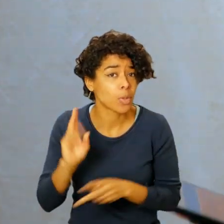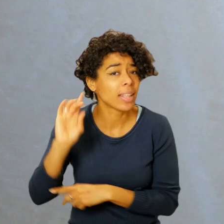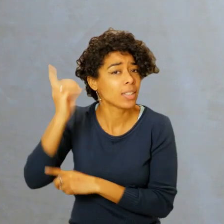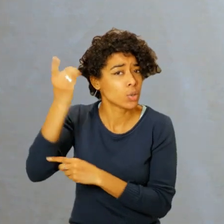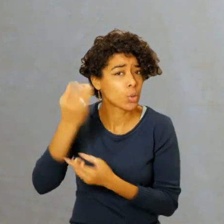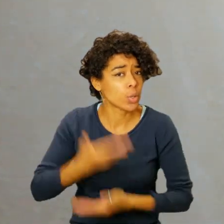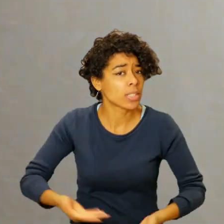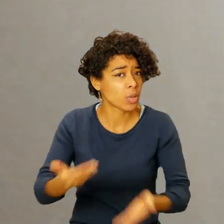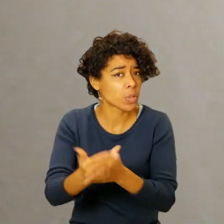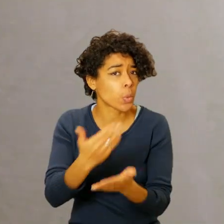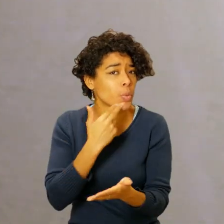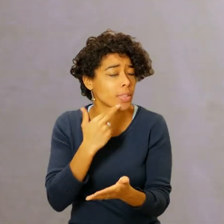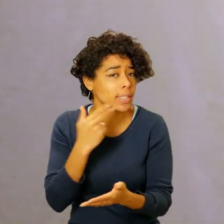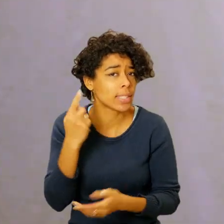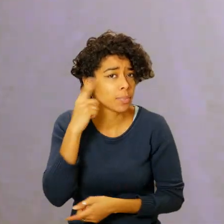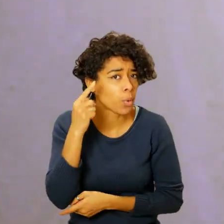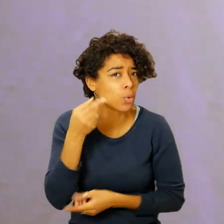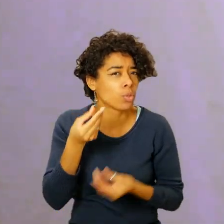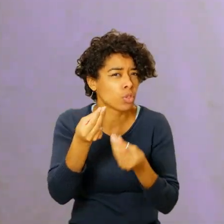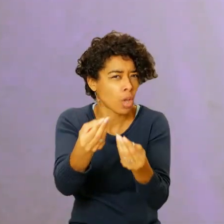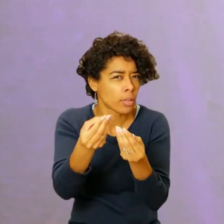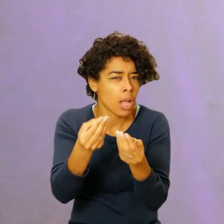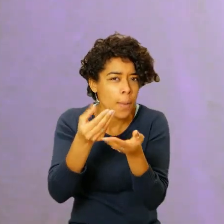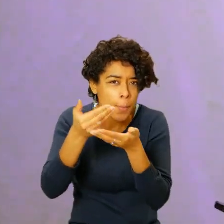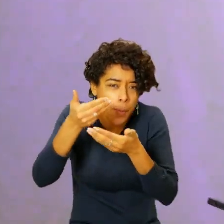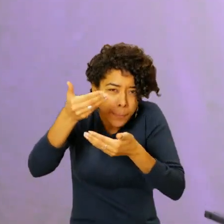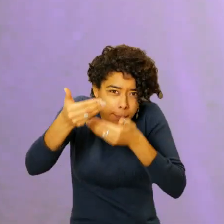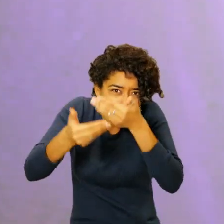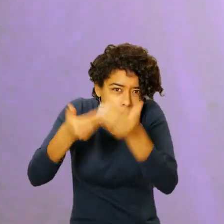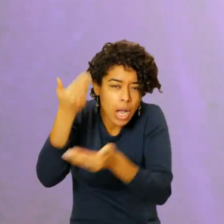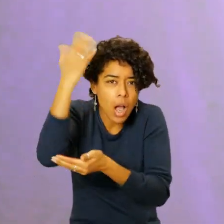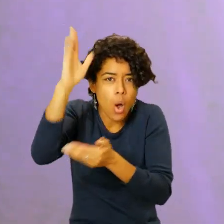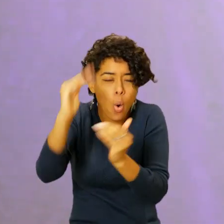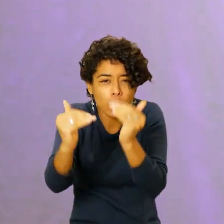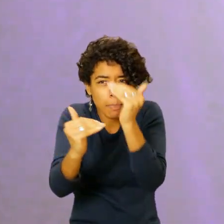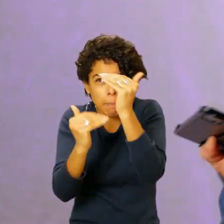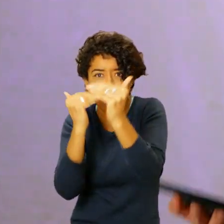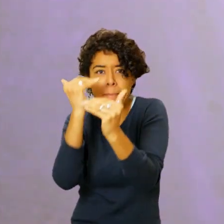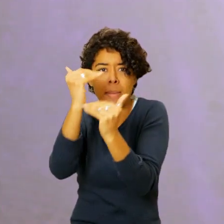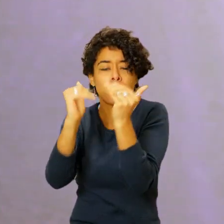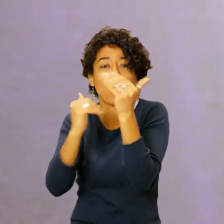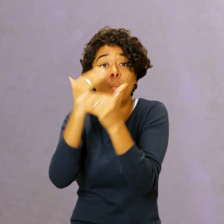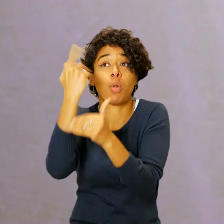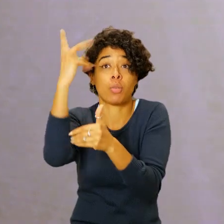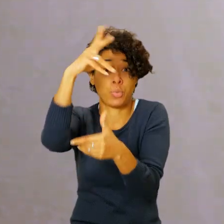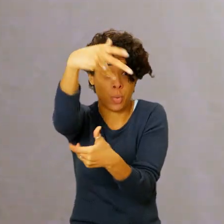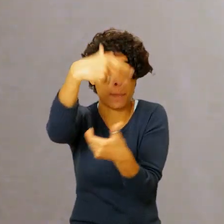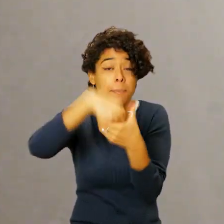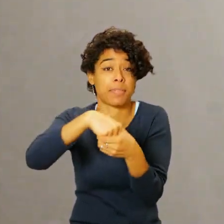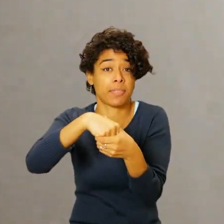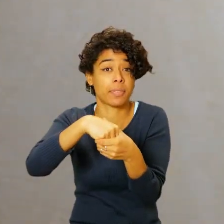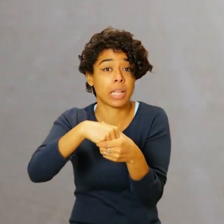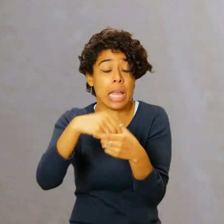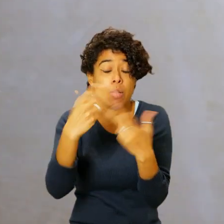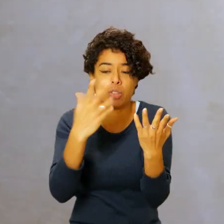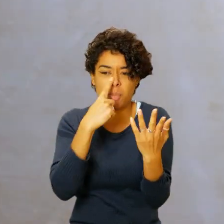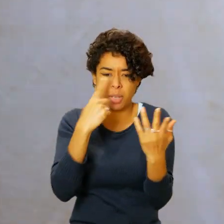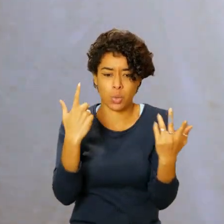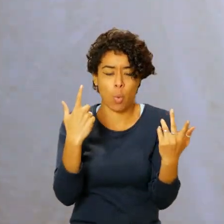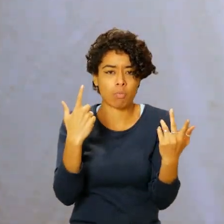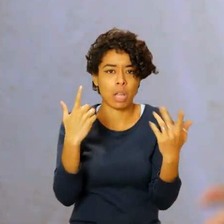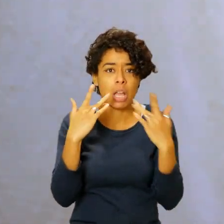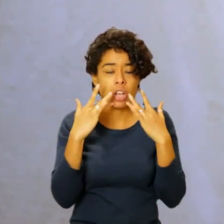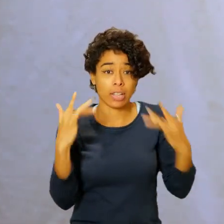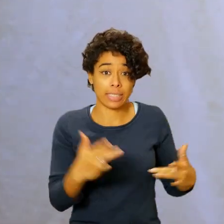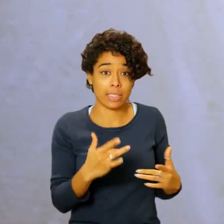en train d'utiliser cette situation-là pour t'amener à un autre niveau dans son plan à lui. Et ce que tu perds aujourd'hui va